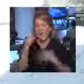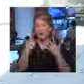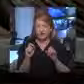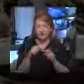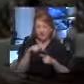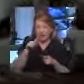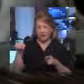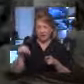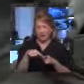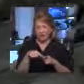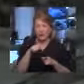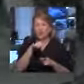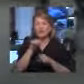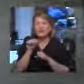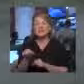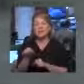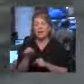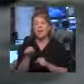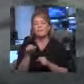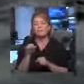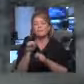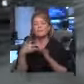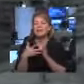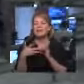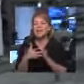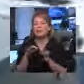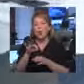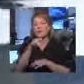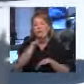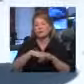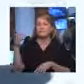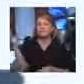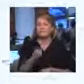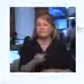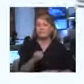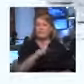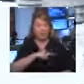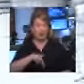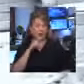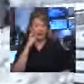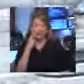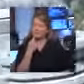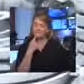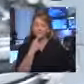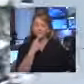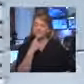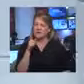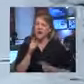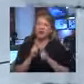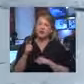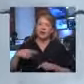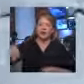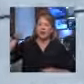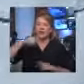רבוע, והסתמך על בדיקת מודד מוסמך מטעמו. ואילו עיריית רמת גן דורשת שישלם על שטח גדול